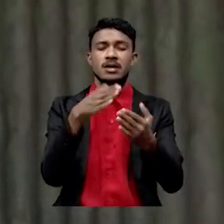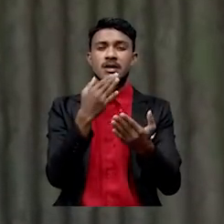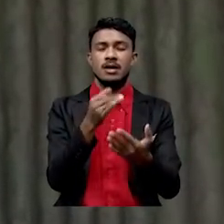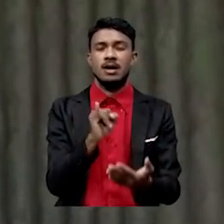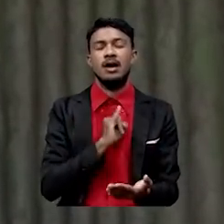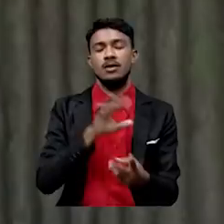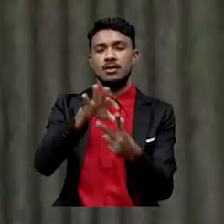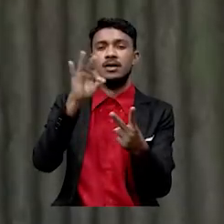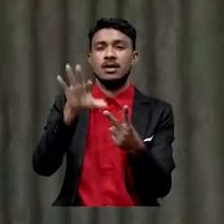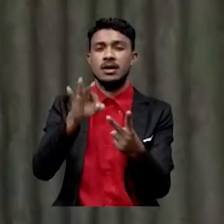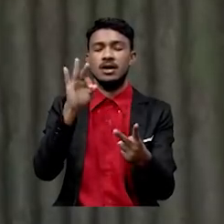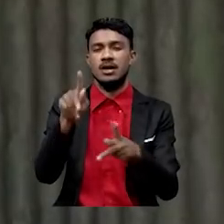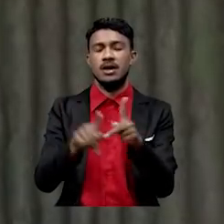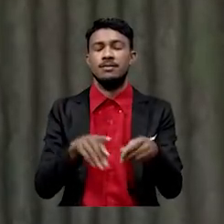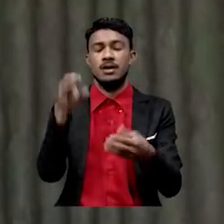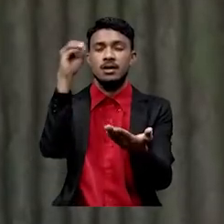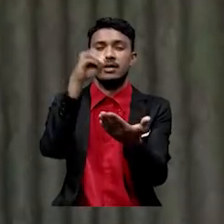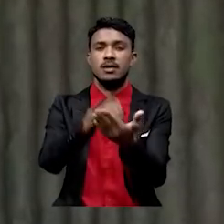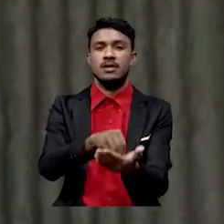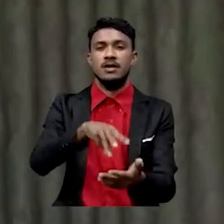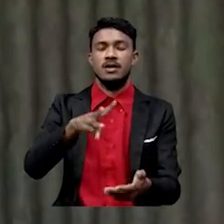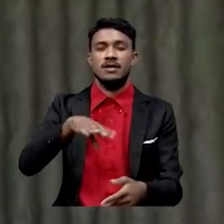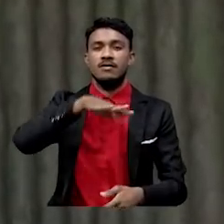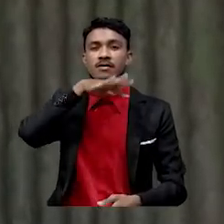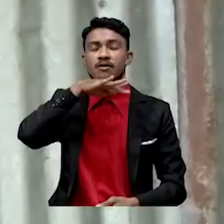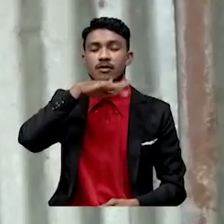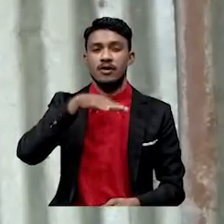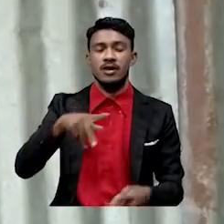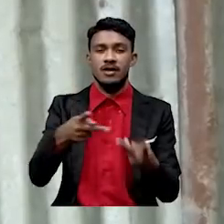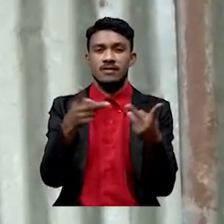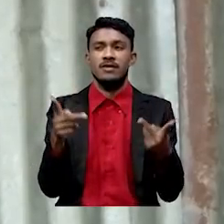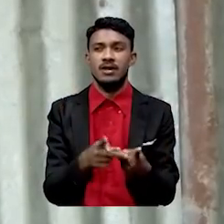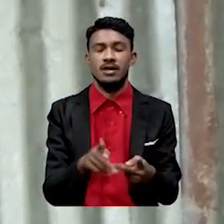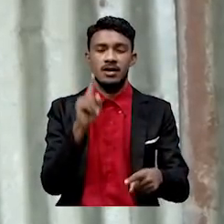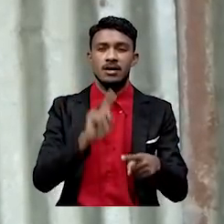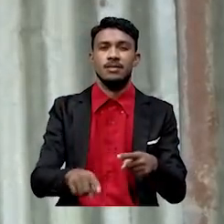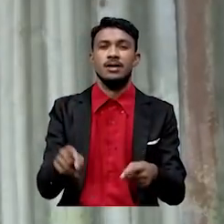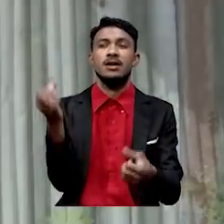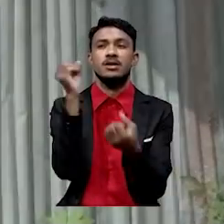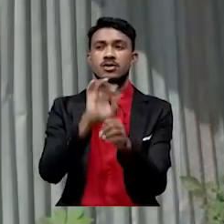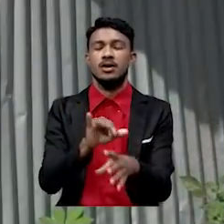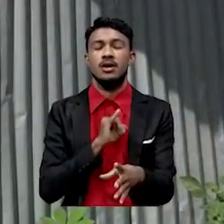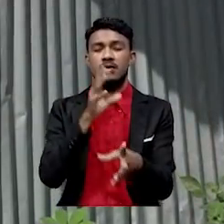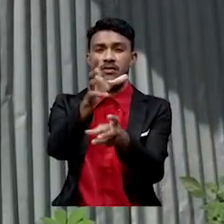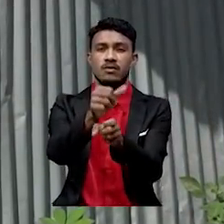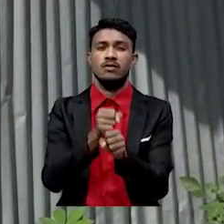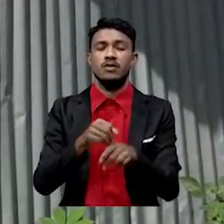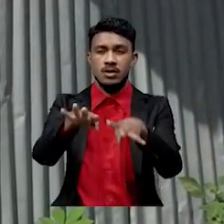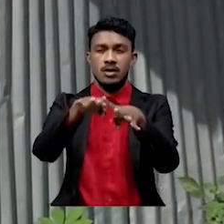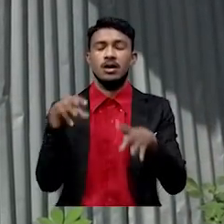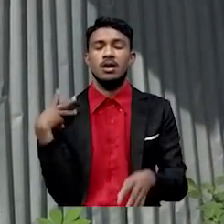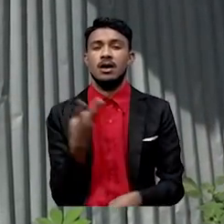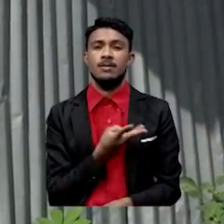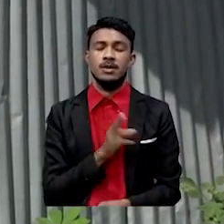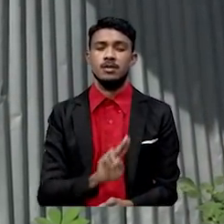Hau hili ema tau ya sampa gue sau hili. Apa khusus si ratu soe sama usi dan lalika soe usi kau foti deh tu namu uja lai.